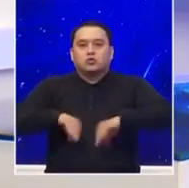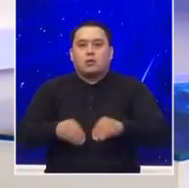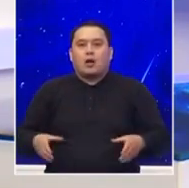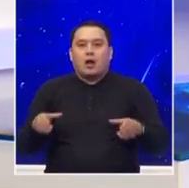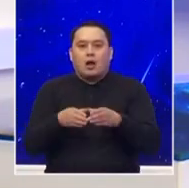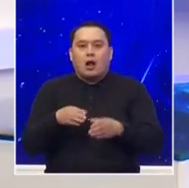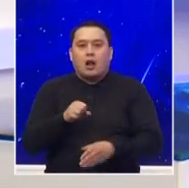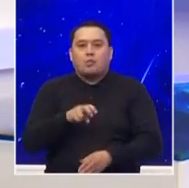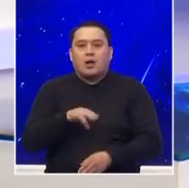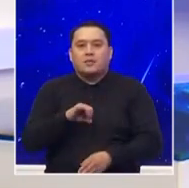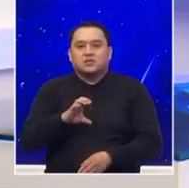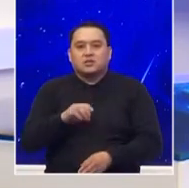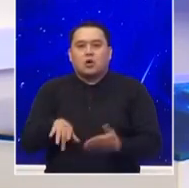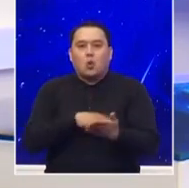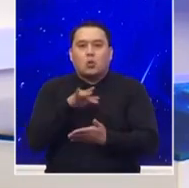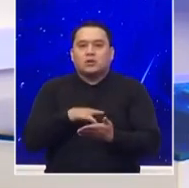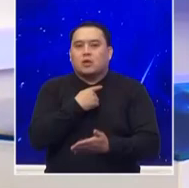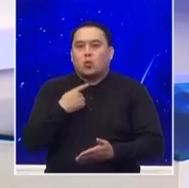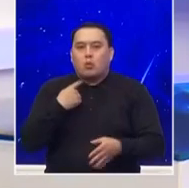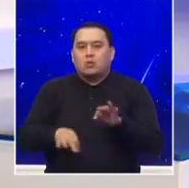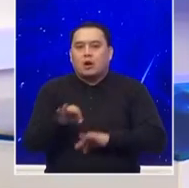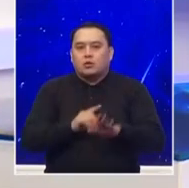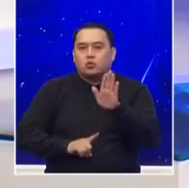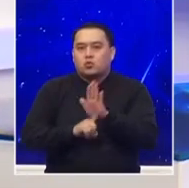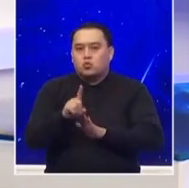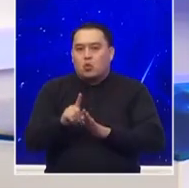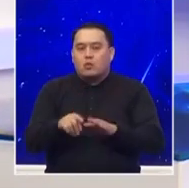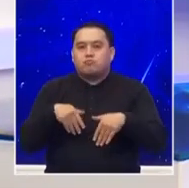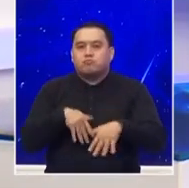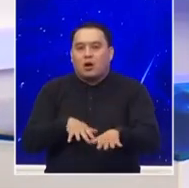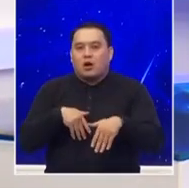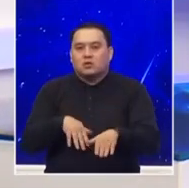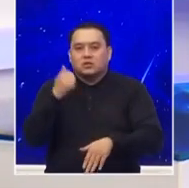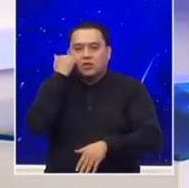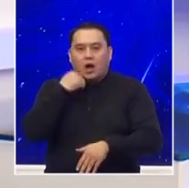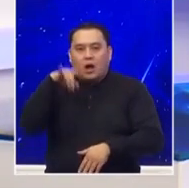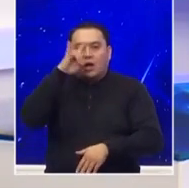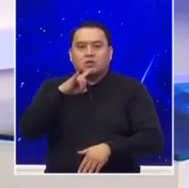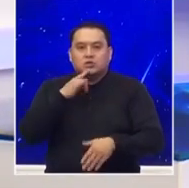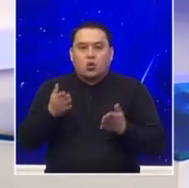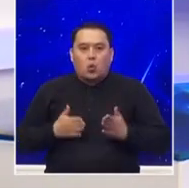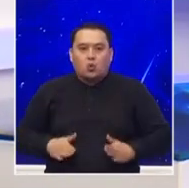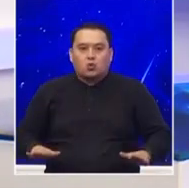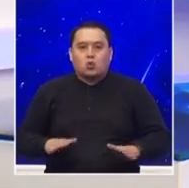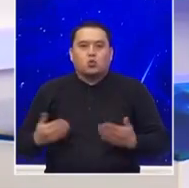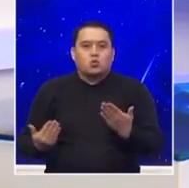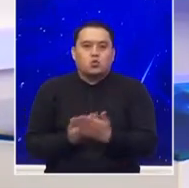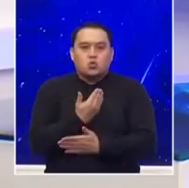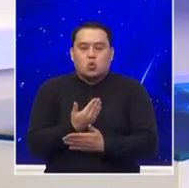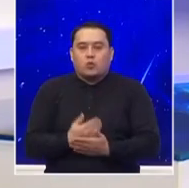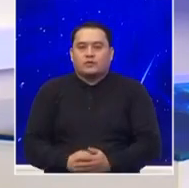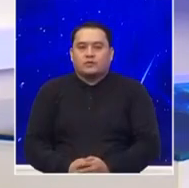объединением «Алпамыс» города Талдыкурган. В рамках проекта запущена новая линия – пошив старинной казахской юбки «Бельдемще» в